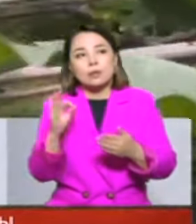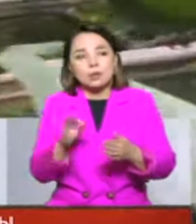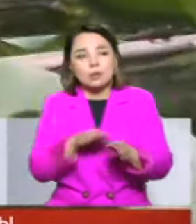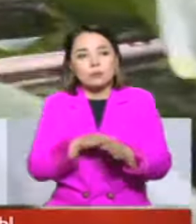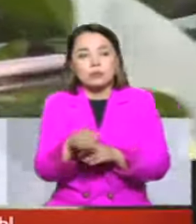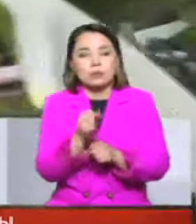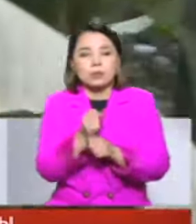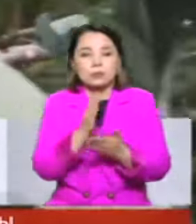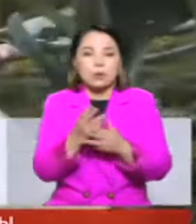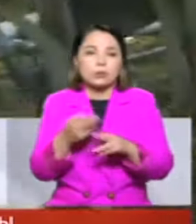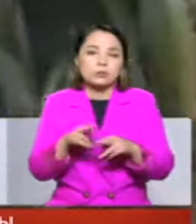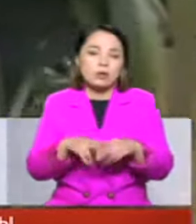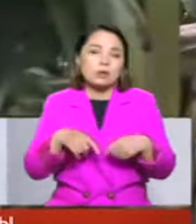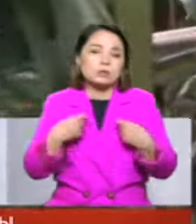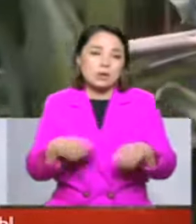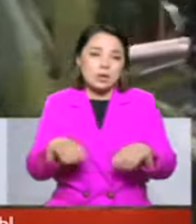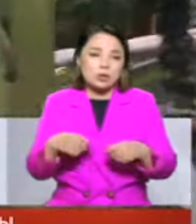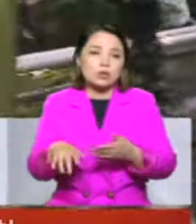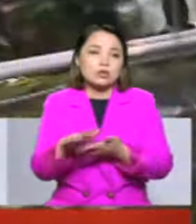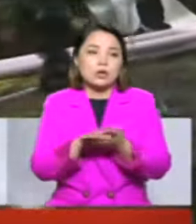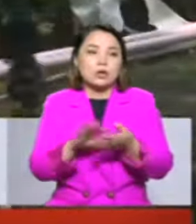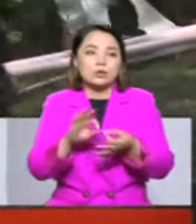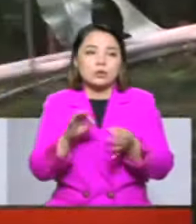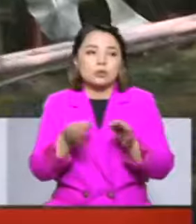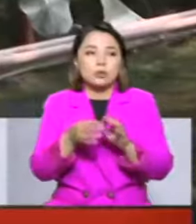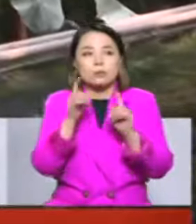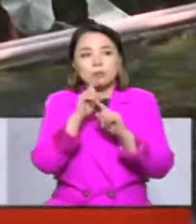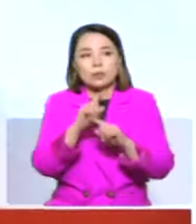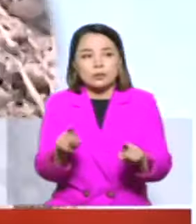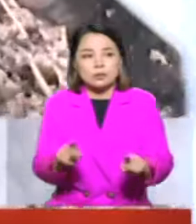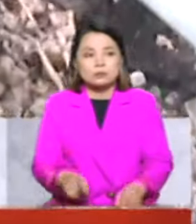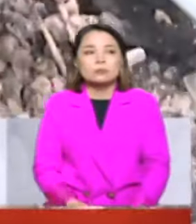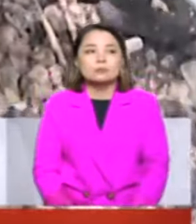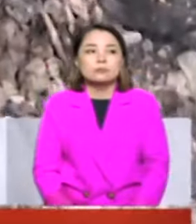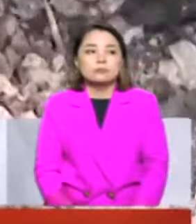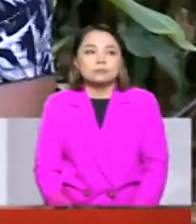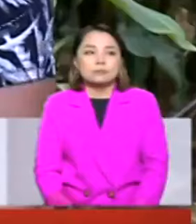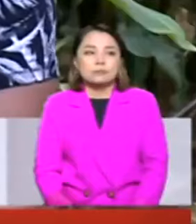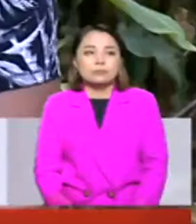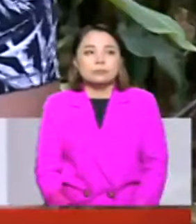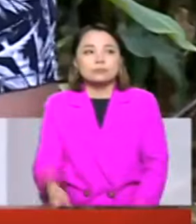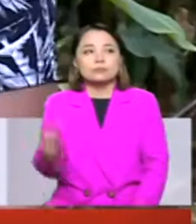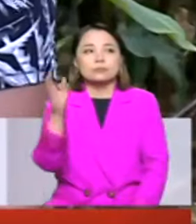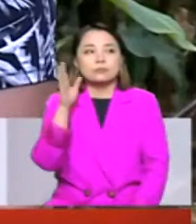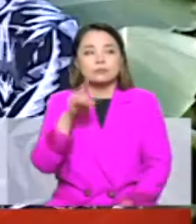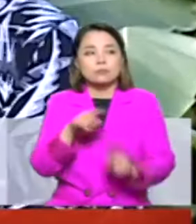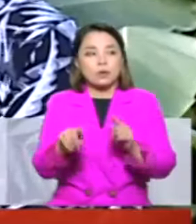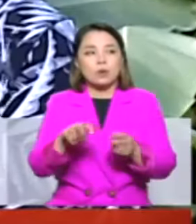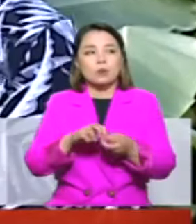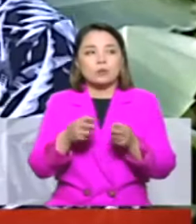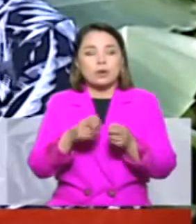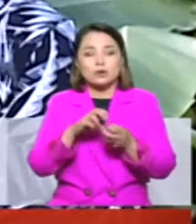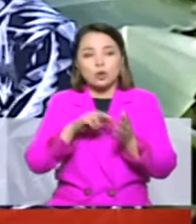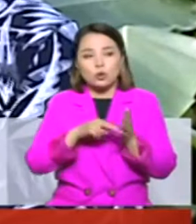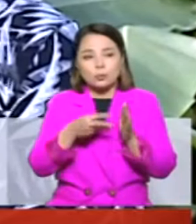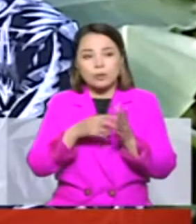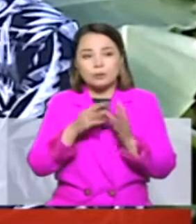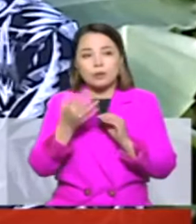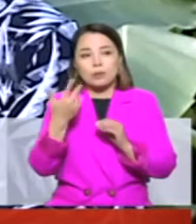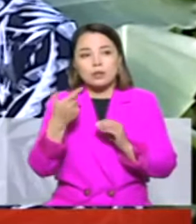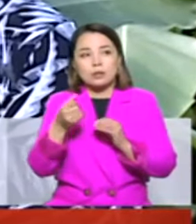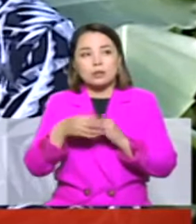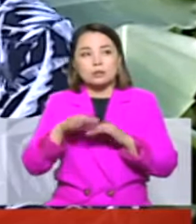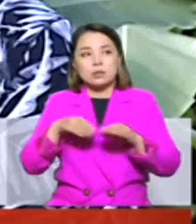өтейді. Сондықтан сату ісінде ешқандай қиындық тумайды. Алдар ватсаны жоспарларымыз тағы да 5 гектар